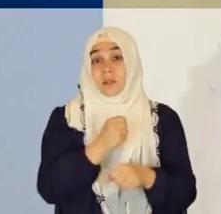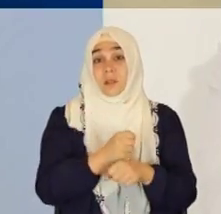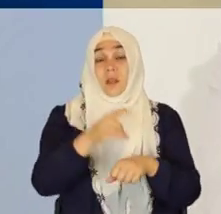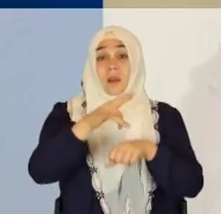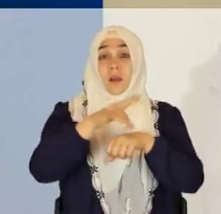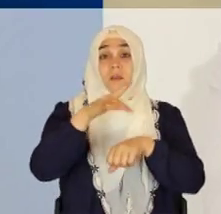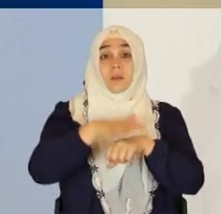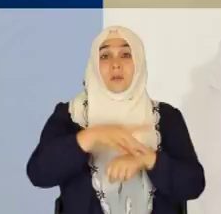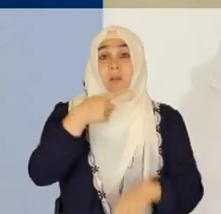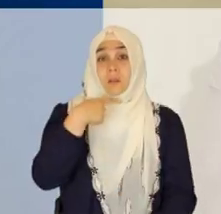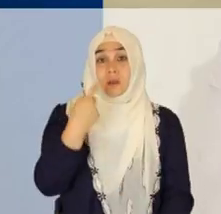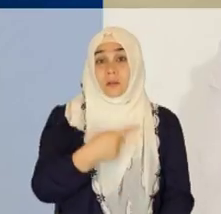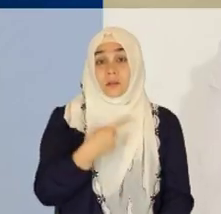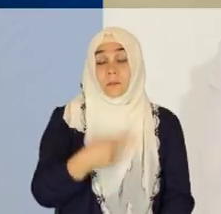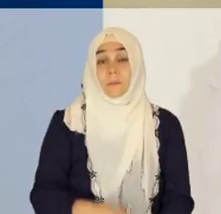ado deyiladi.